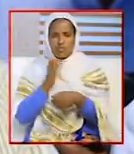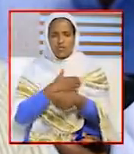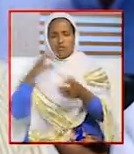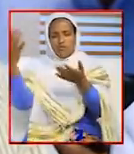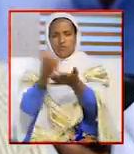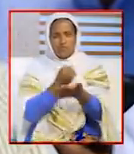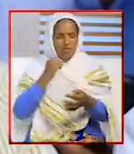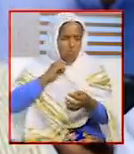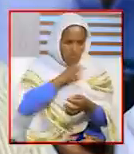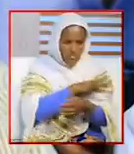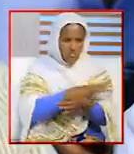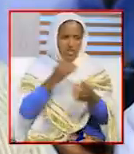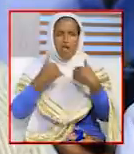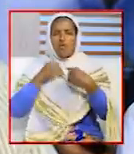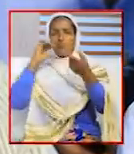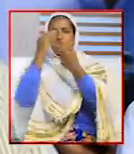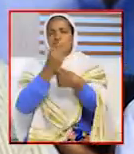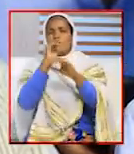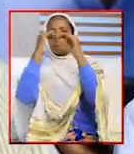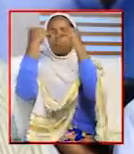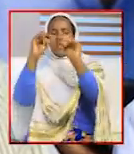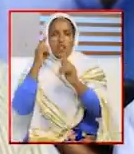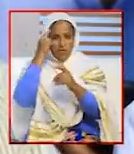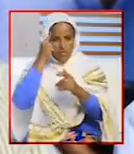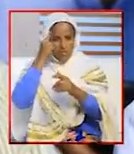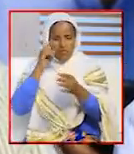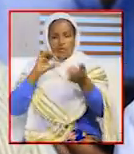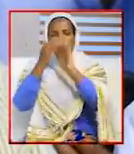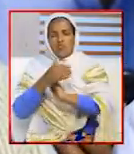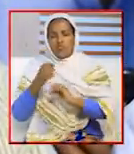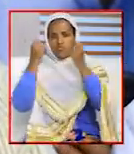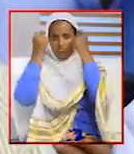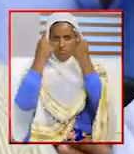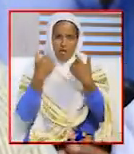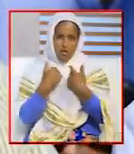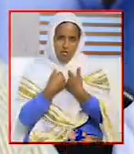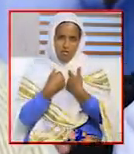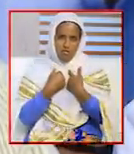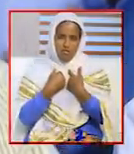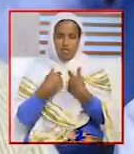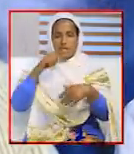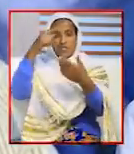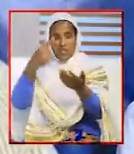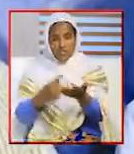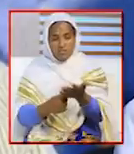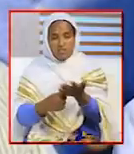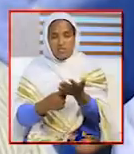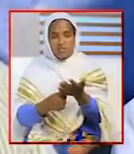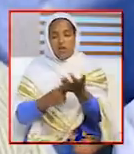ልጆቻችን ለመበከል ያለ ሁኔታ ምን ያህል አሳሳቢ እንደሆነም እንረዳለን።